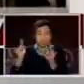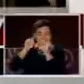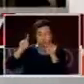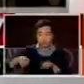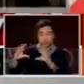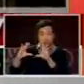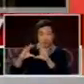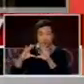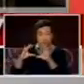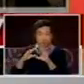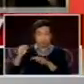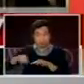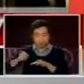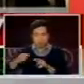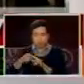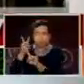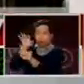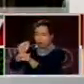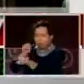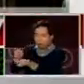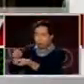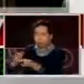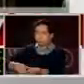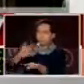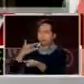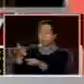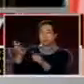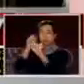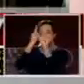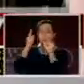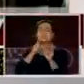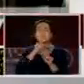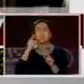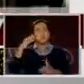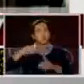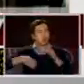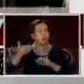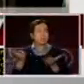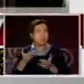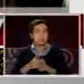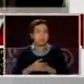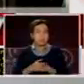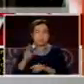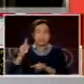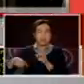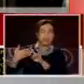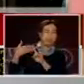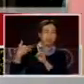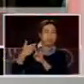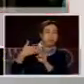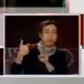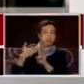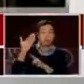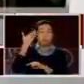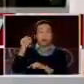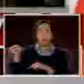Pagkatapos, minahuli ko, huling-huli, buhay na buhay. Ganon ang ating korte dito. Huwag niyo kong pandaran ng kalukuhan ninyo dahil alam